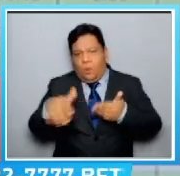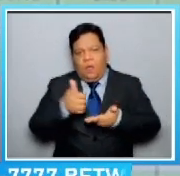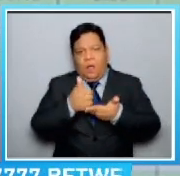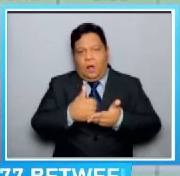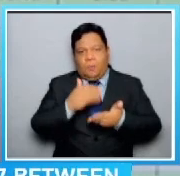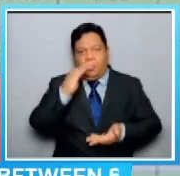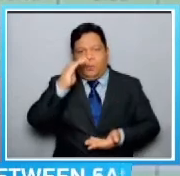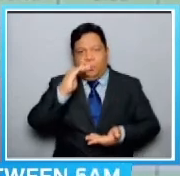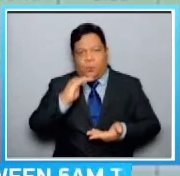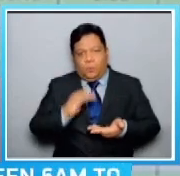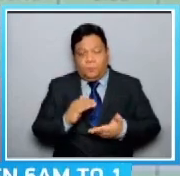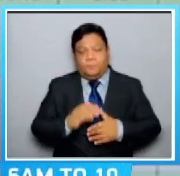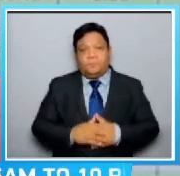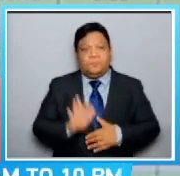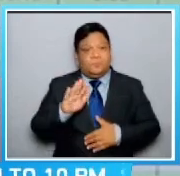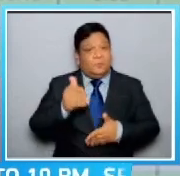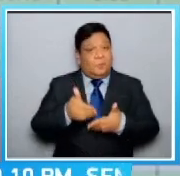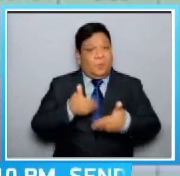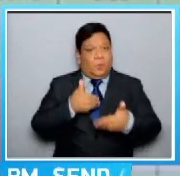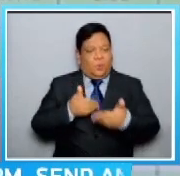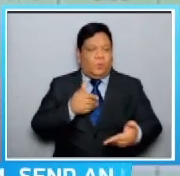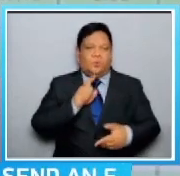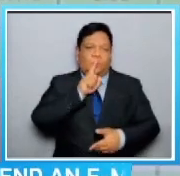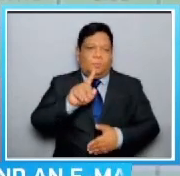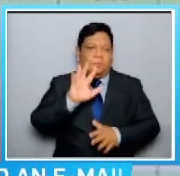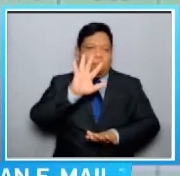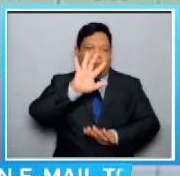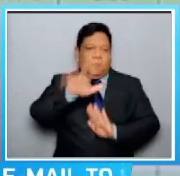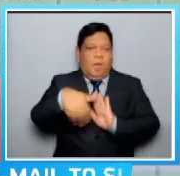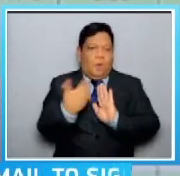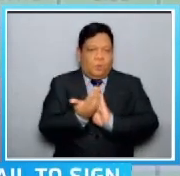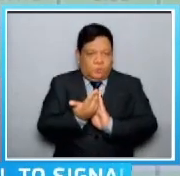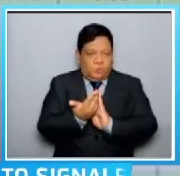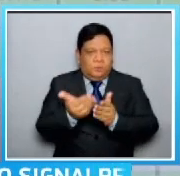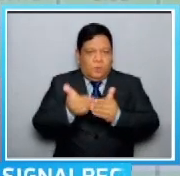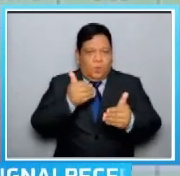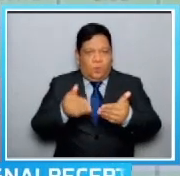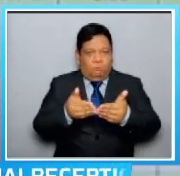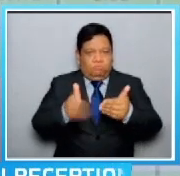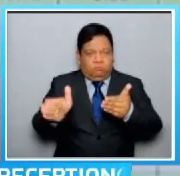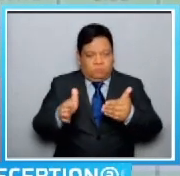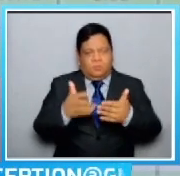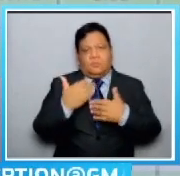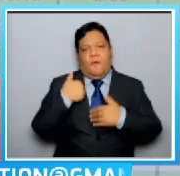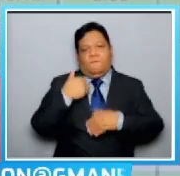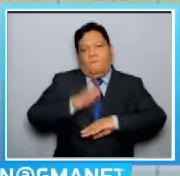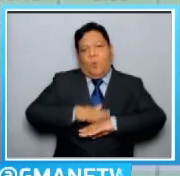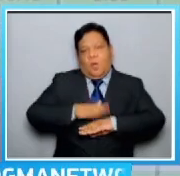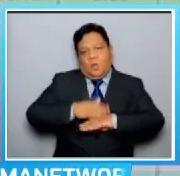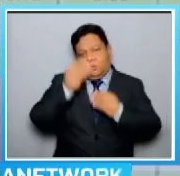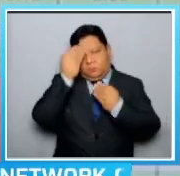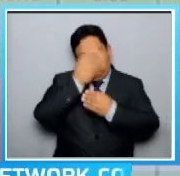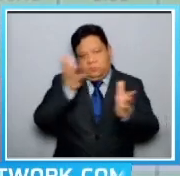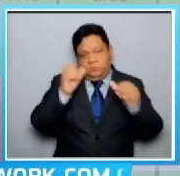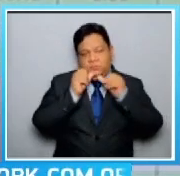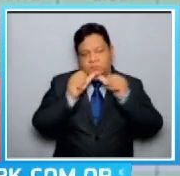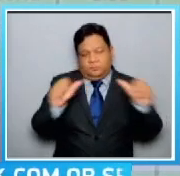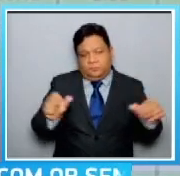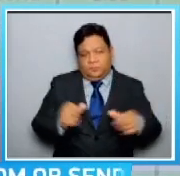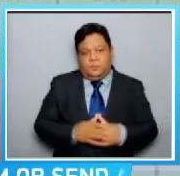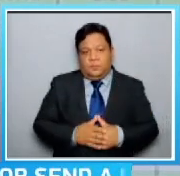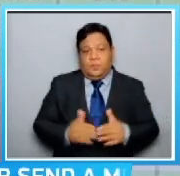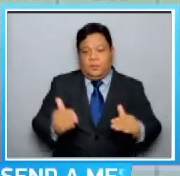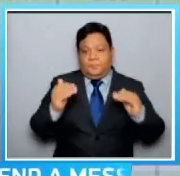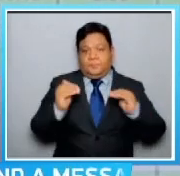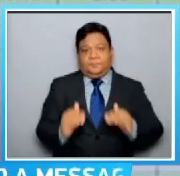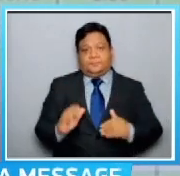mga 5 hours before the opening of their gates, nagbibigay sila ng abiso. Then ang Kaliraya nasa